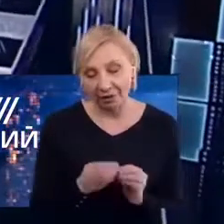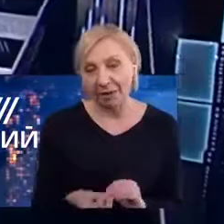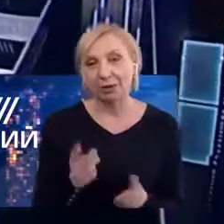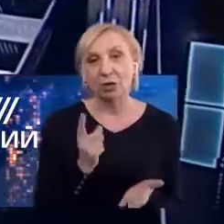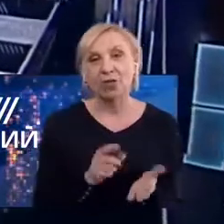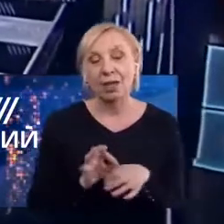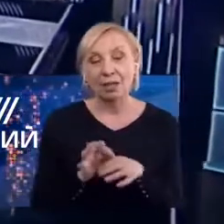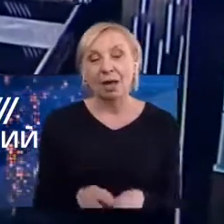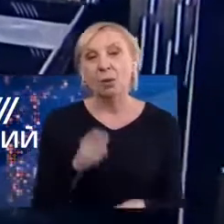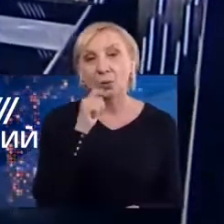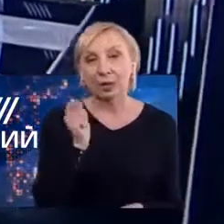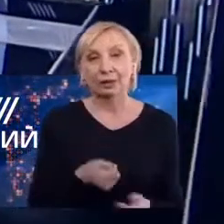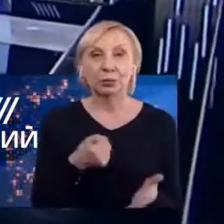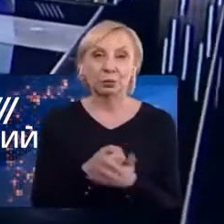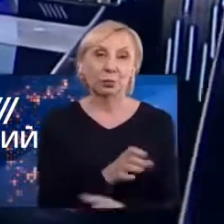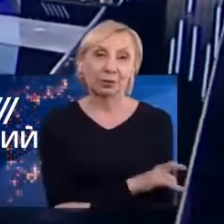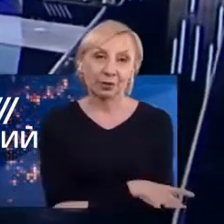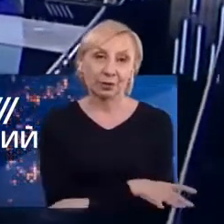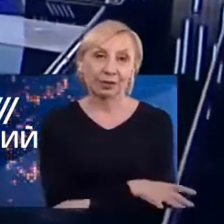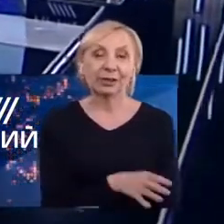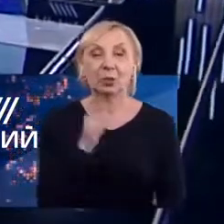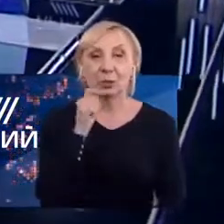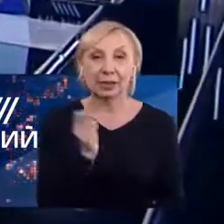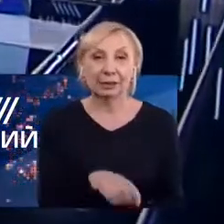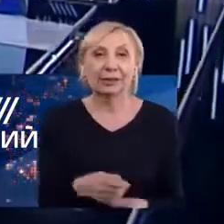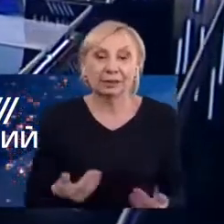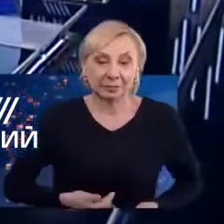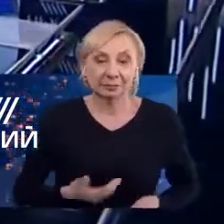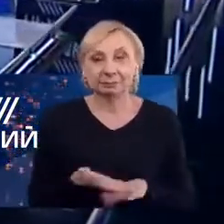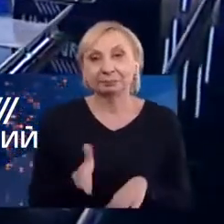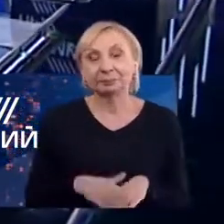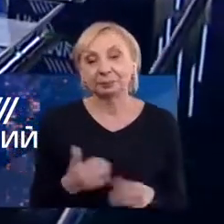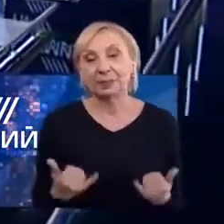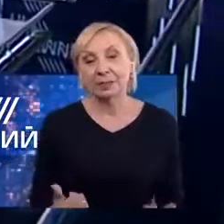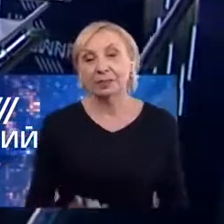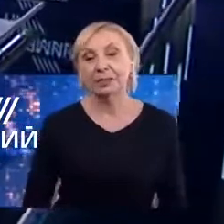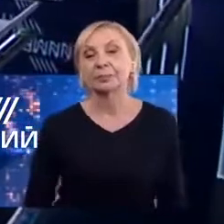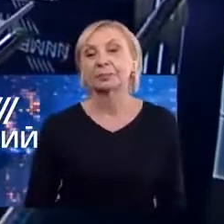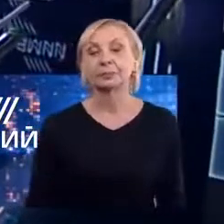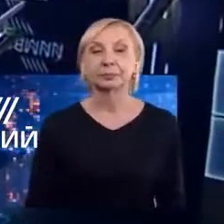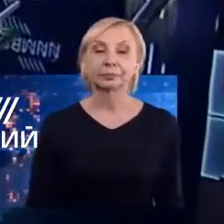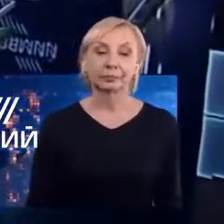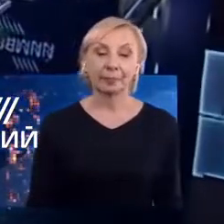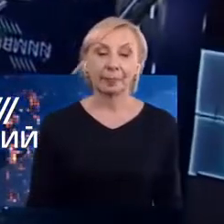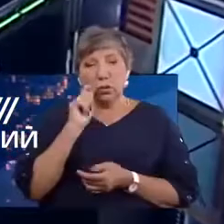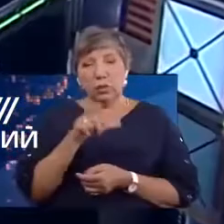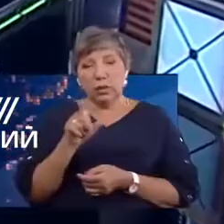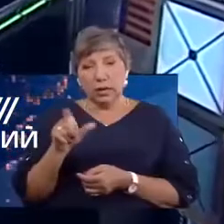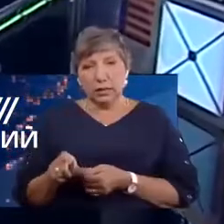довела Україну до бідності, що українці зараз кінці з кінцями не можуть стягнути. Пане Олеже, я вам зараз... З тарифами, з